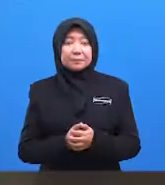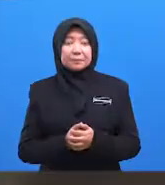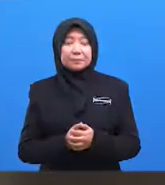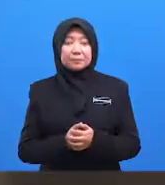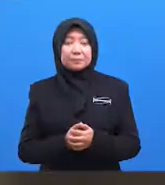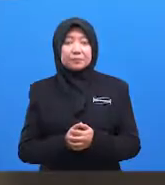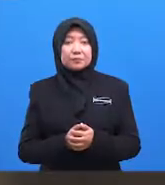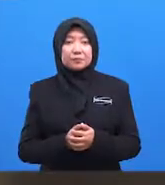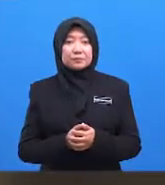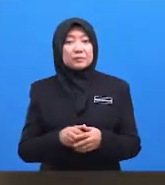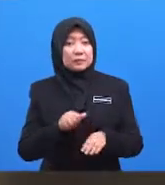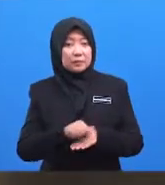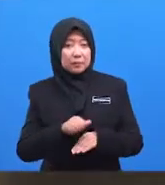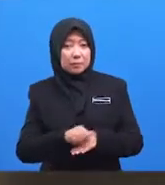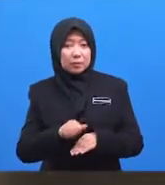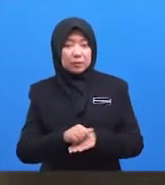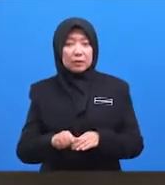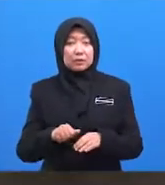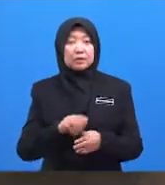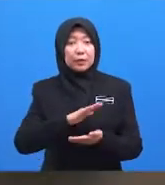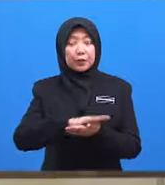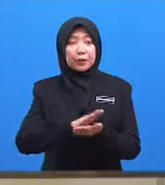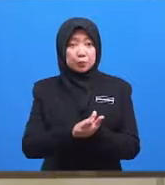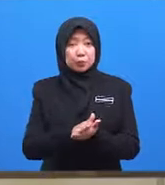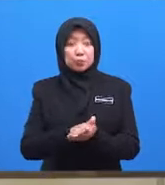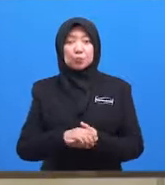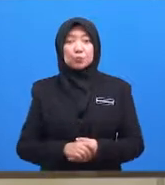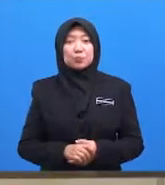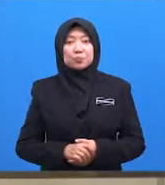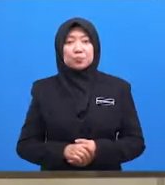parutan keju parmesan 1 camca besar.